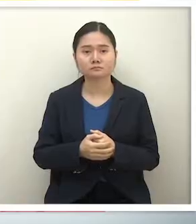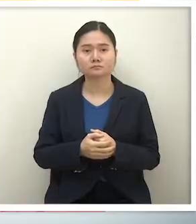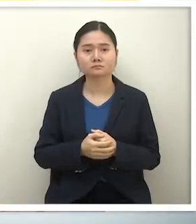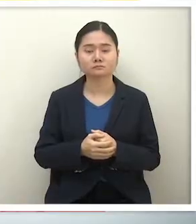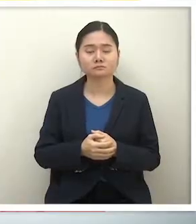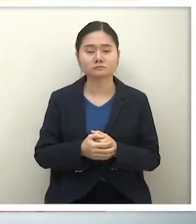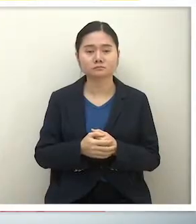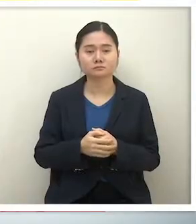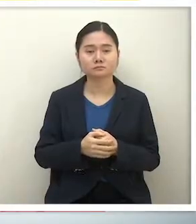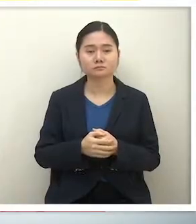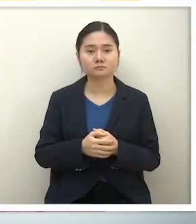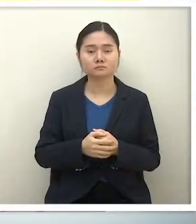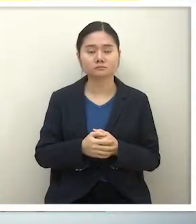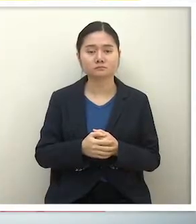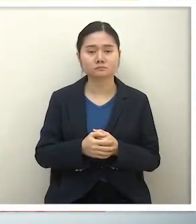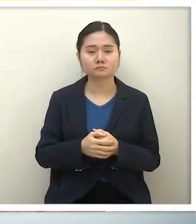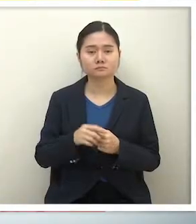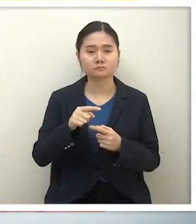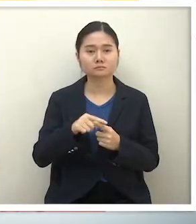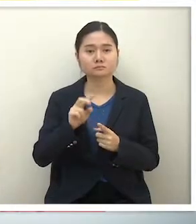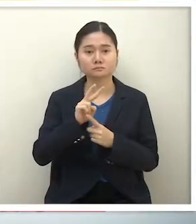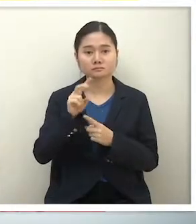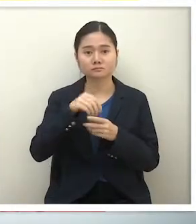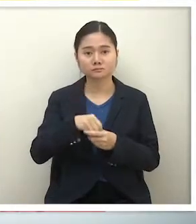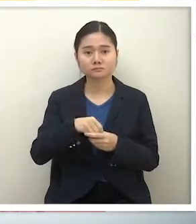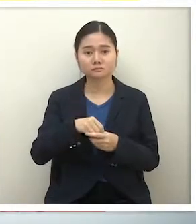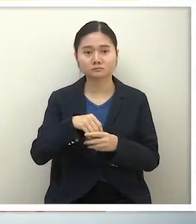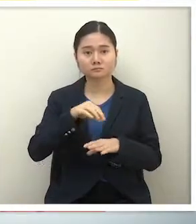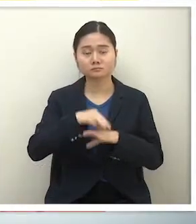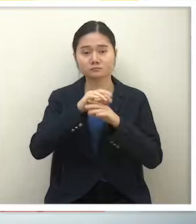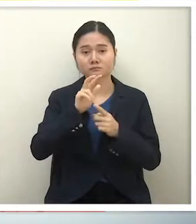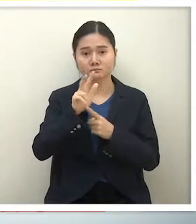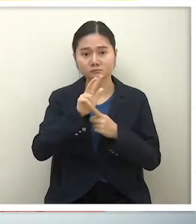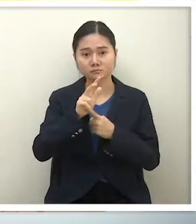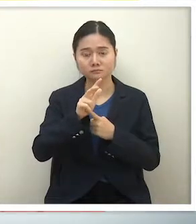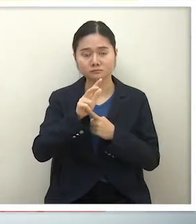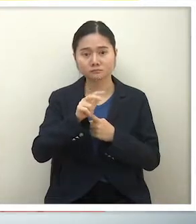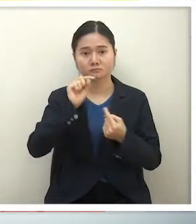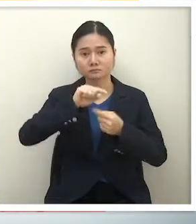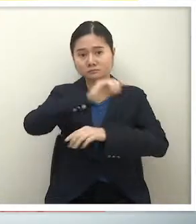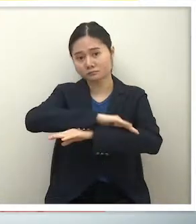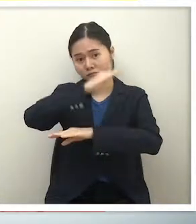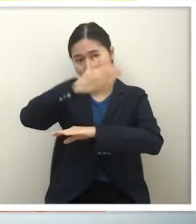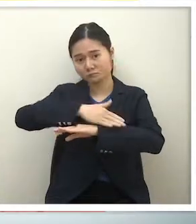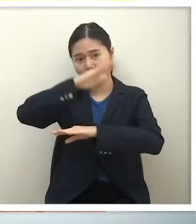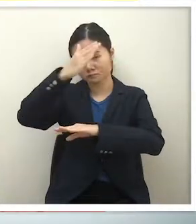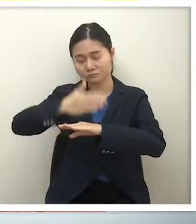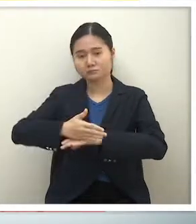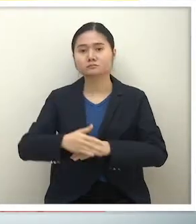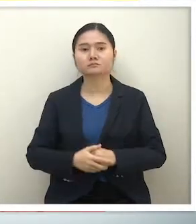ตำแหน่งที่2อยู่นี่สูงขึ้นไปเรื่อยๆตำแหน่งที่3ก็คือนู่นเลยภูเขา